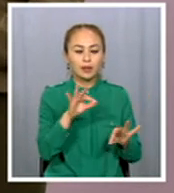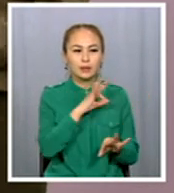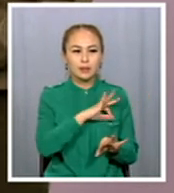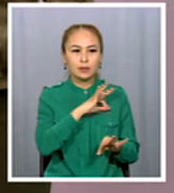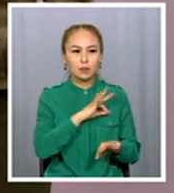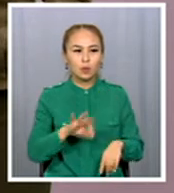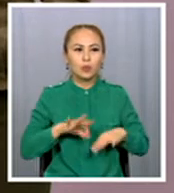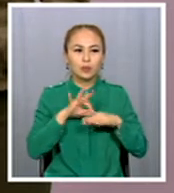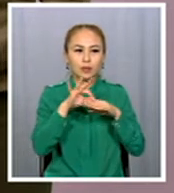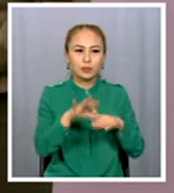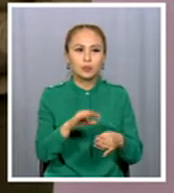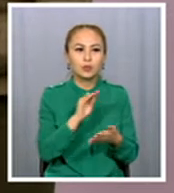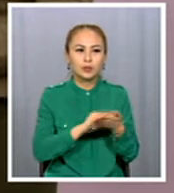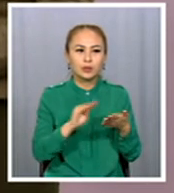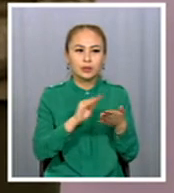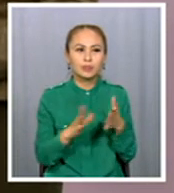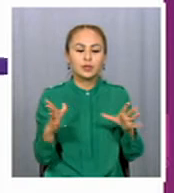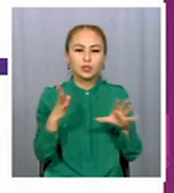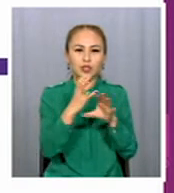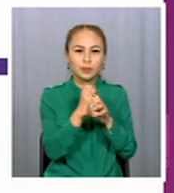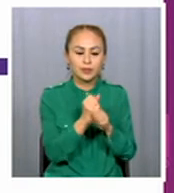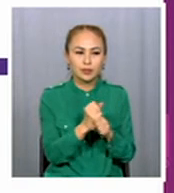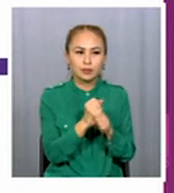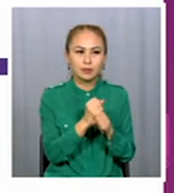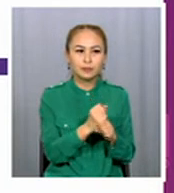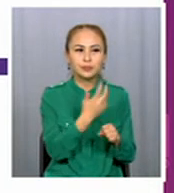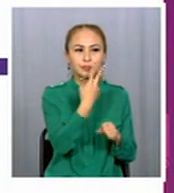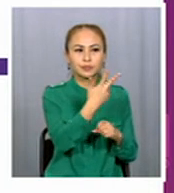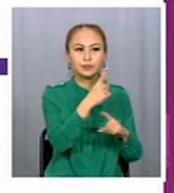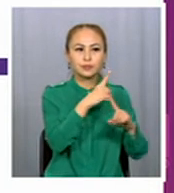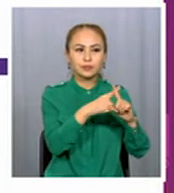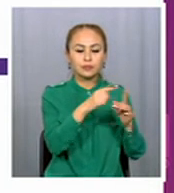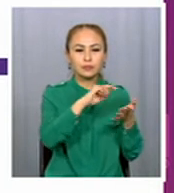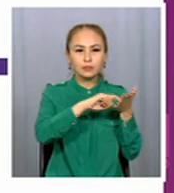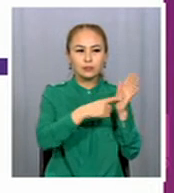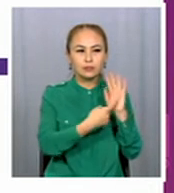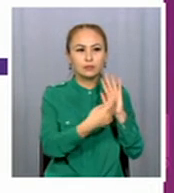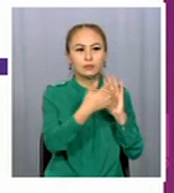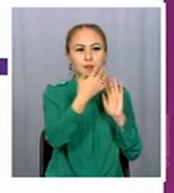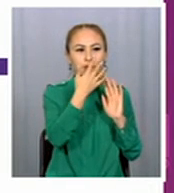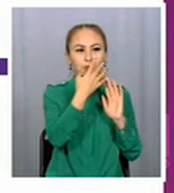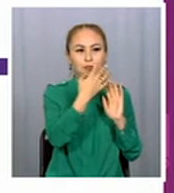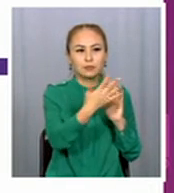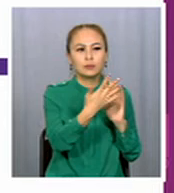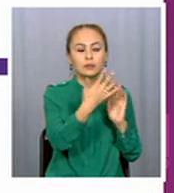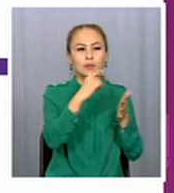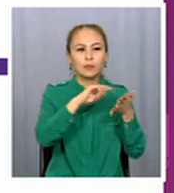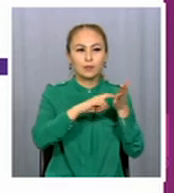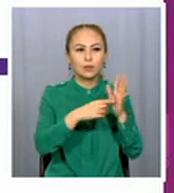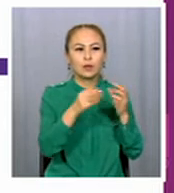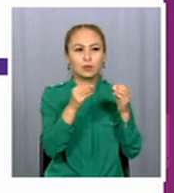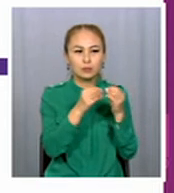қолданып, өрнектерді ықшамдаңдар. 3 игрек пен 5-тің көбейтіндісін 10-ға